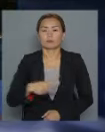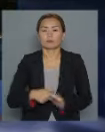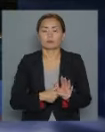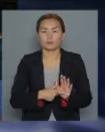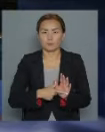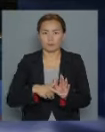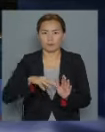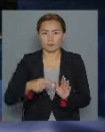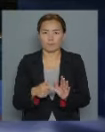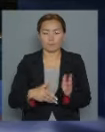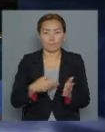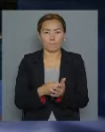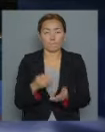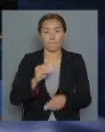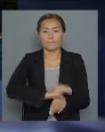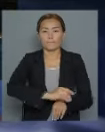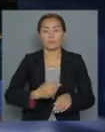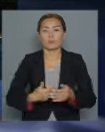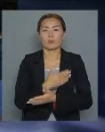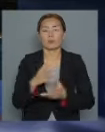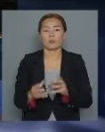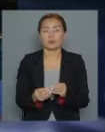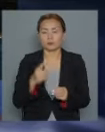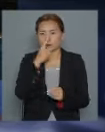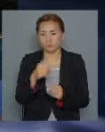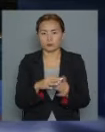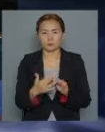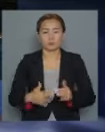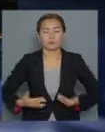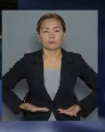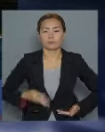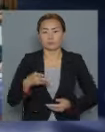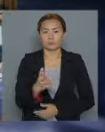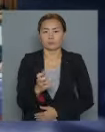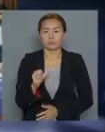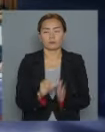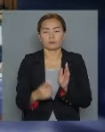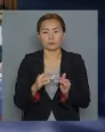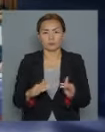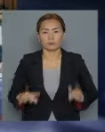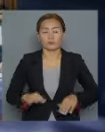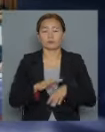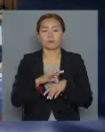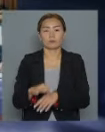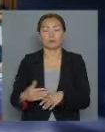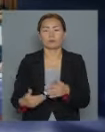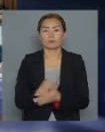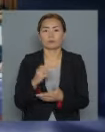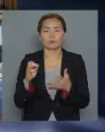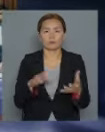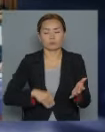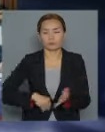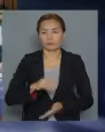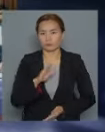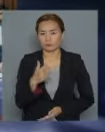4 миллиард 547 мың теңге бөлінді. Оған қоса жаңа оқу жылында Шалғай ауылда тұратын 4561 оқушыны тасымалдау үшін жаңадан автобустар